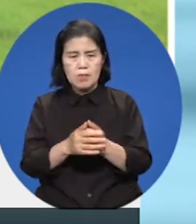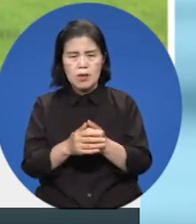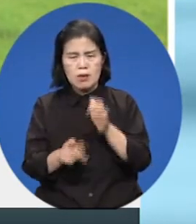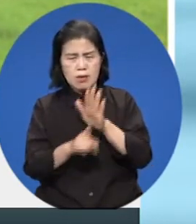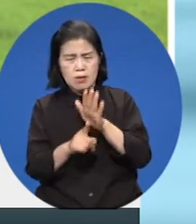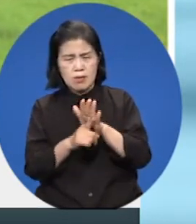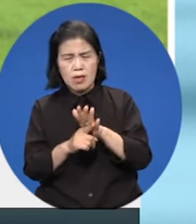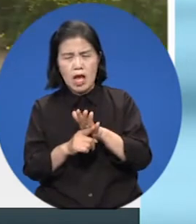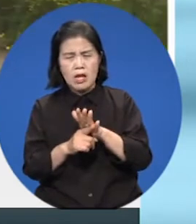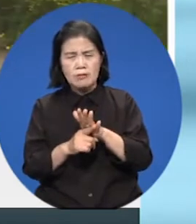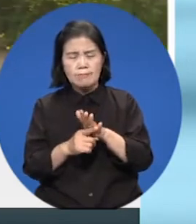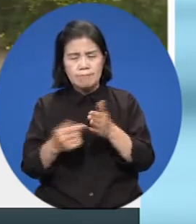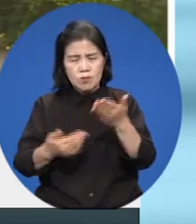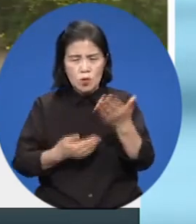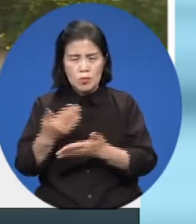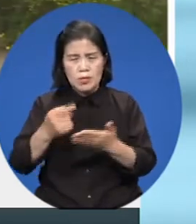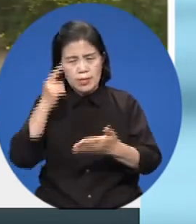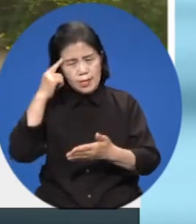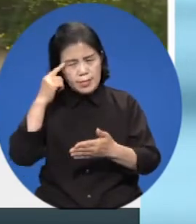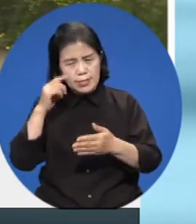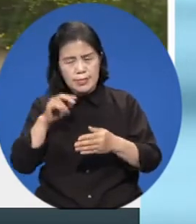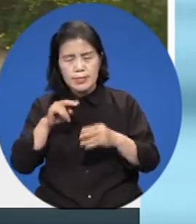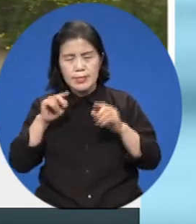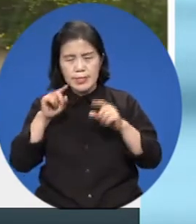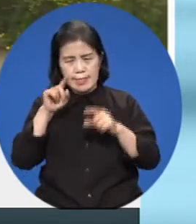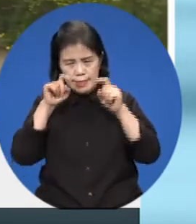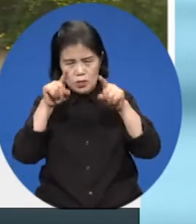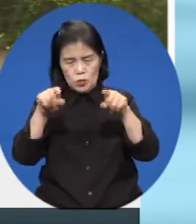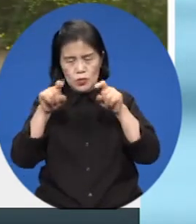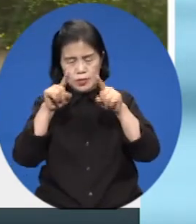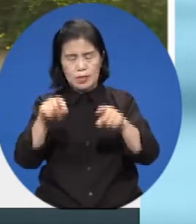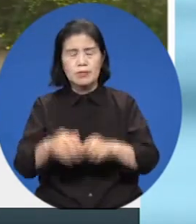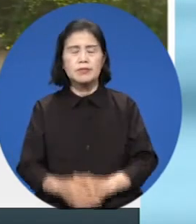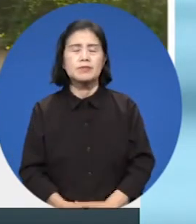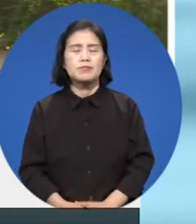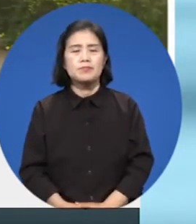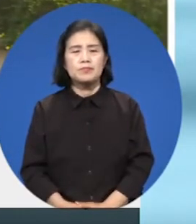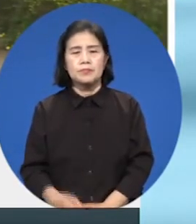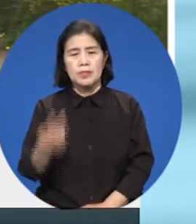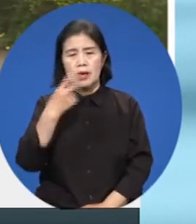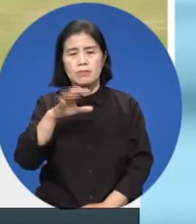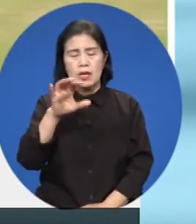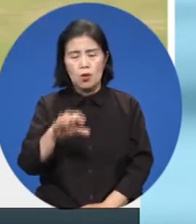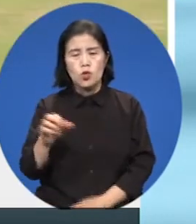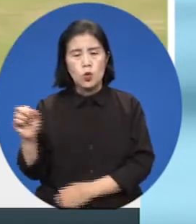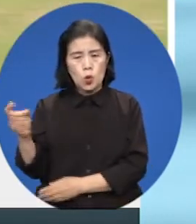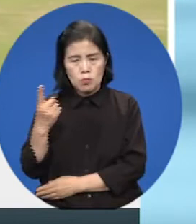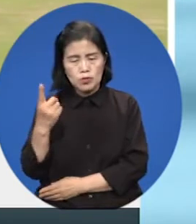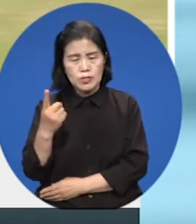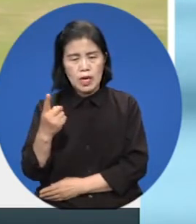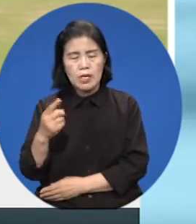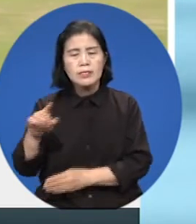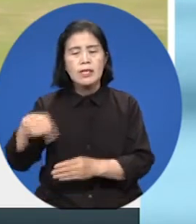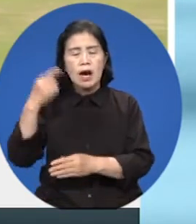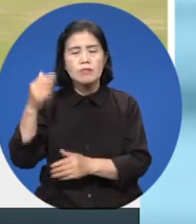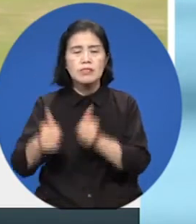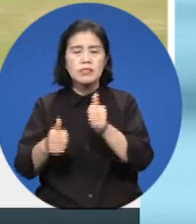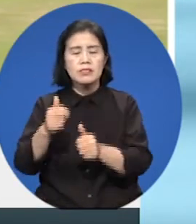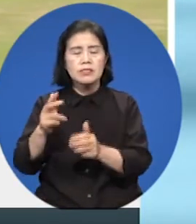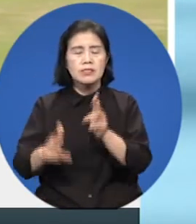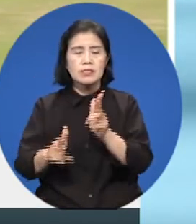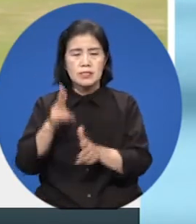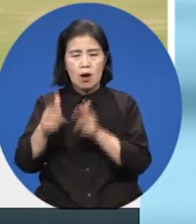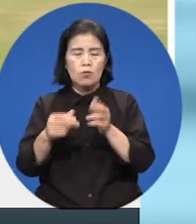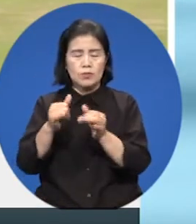로비를 벌였다는 의혹이 제기됐습니다. 감사원은 인천공항공사가 골프장 후속 사업자를 교체하는 업무를